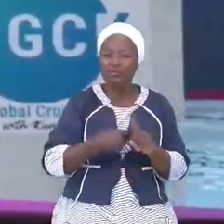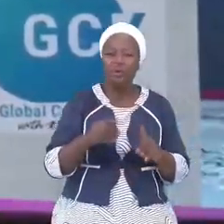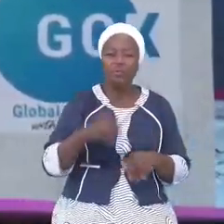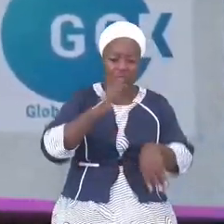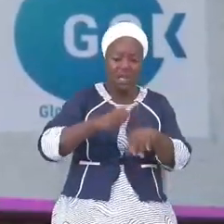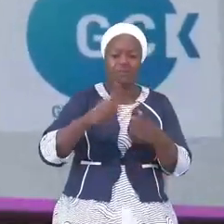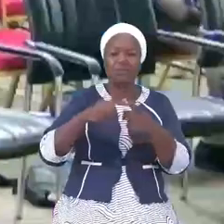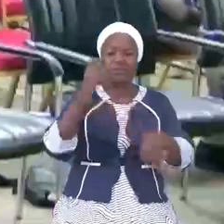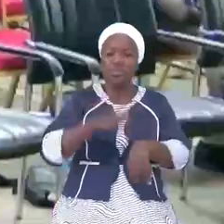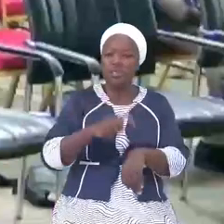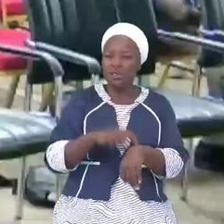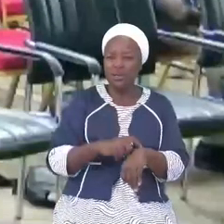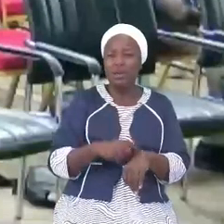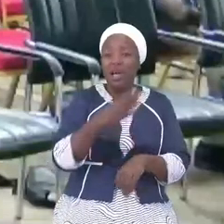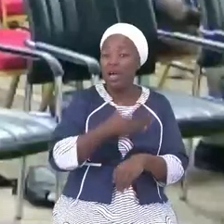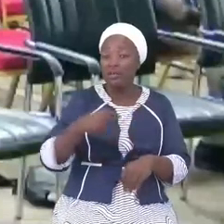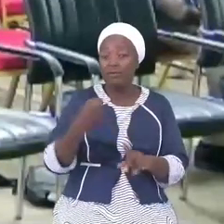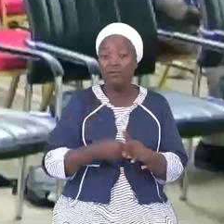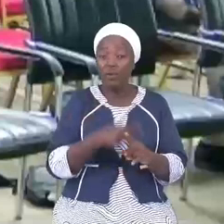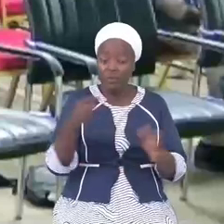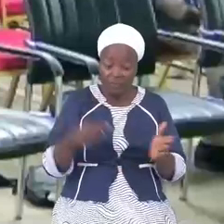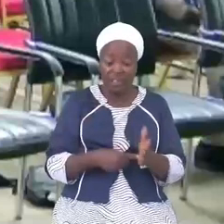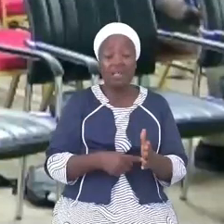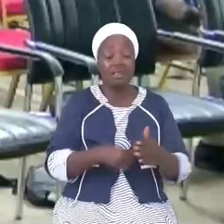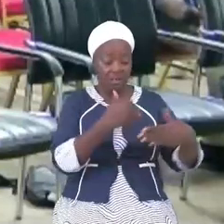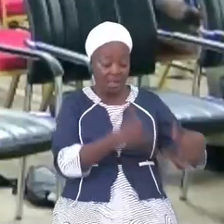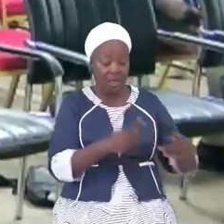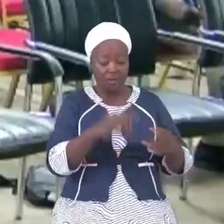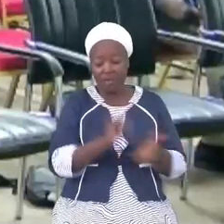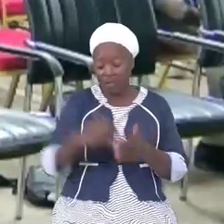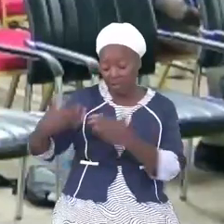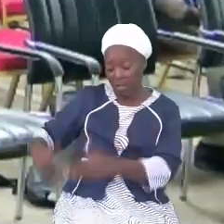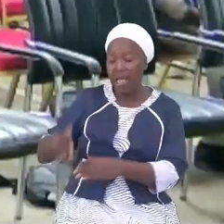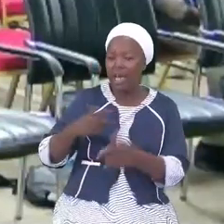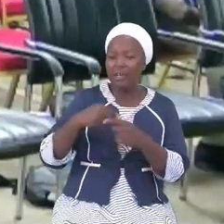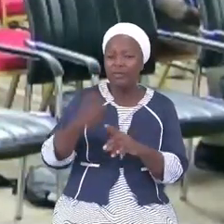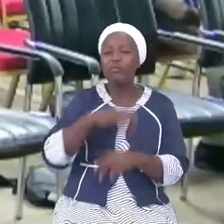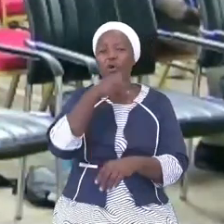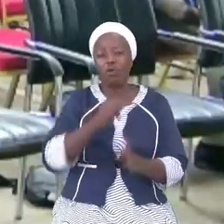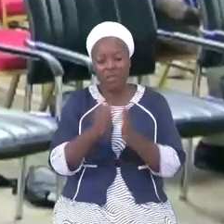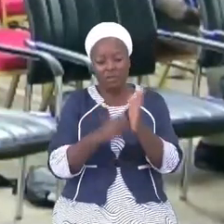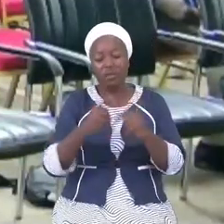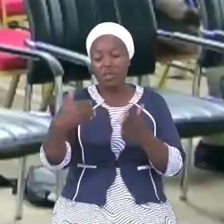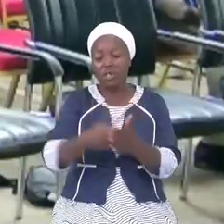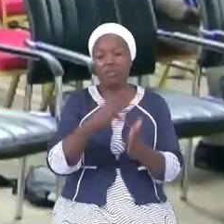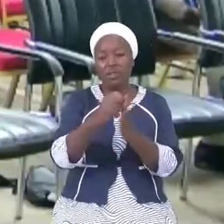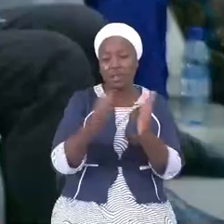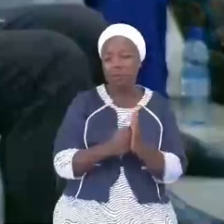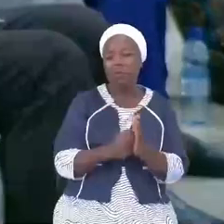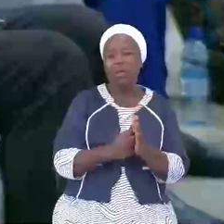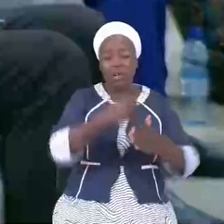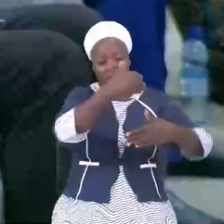siècle et de tel côté à tel côté, de l'Ancien Testament au Nouveau Testament, de